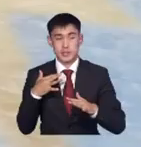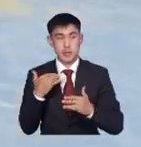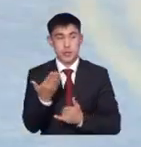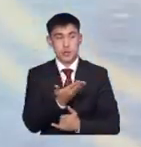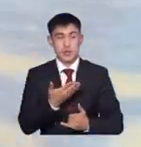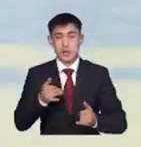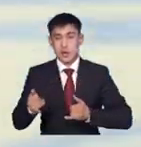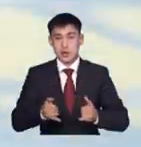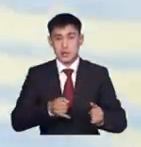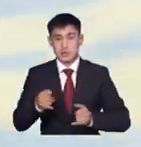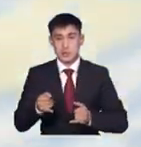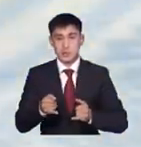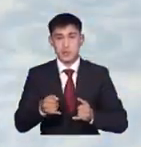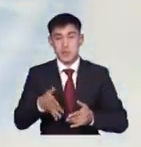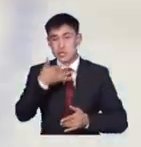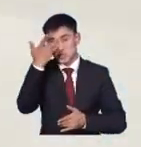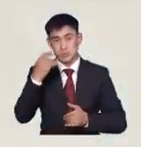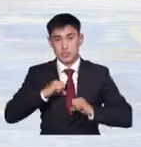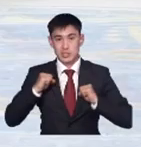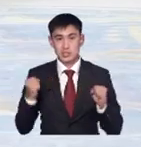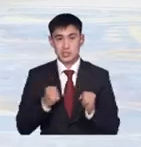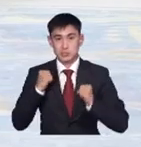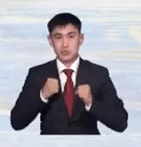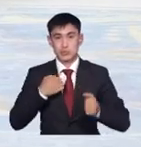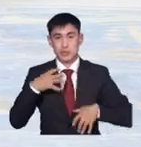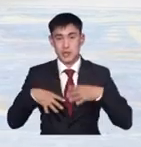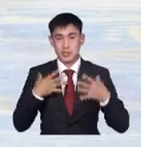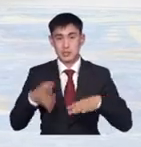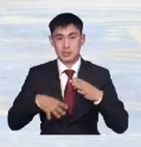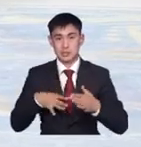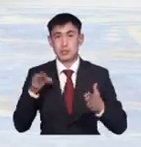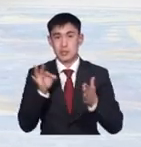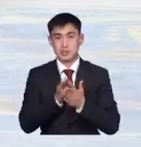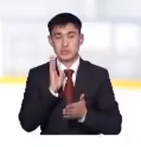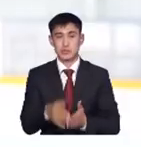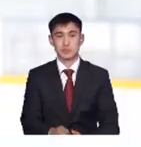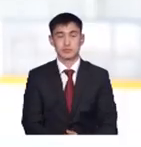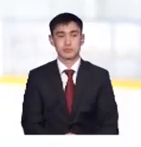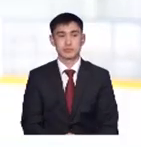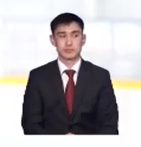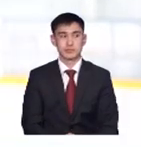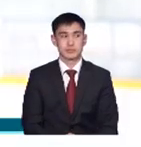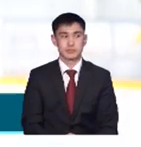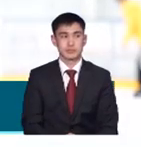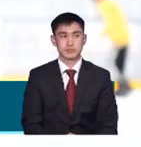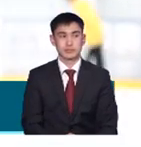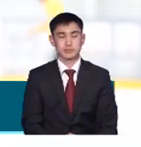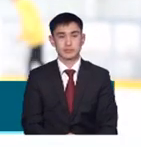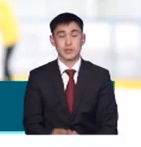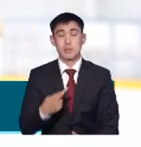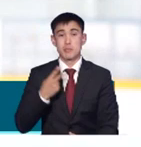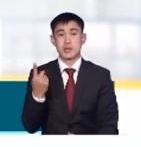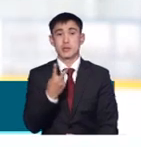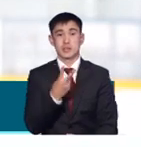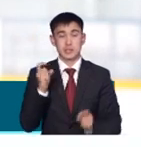Олар конькимен сырғанап, жаз бойы қысқы спорт түрімен айналысуды мақсат етіп отыр. Бір рет келгем қыста, сосын вот